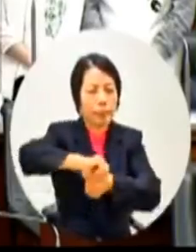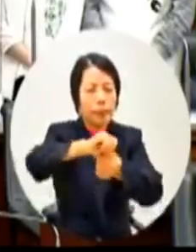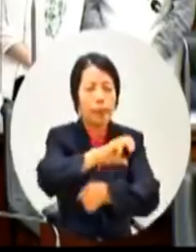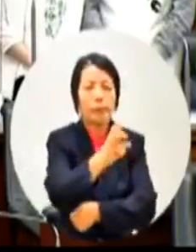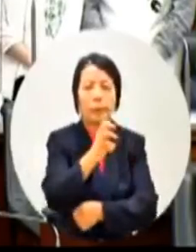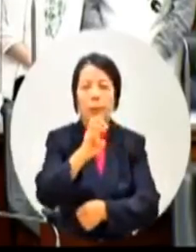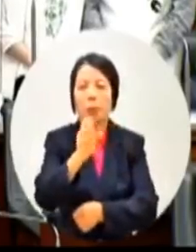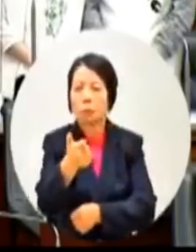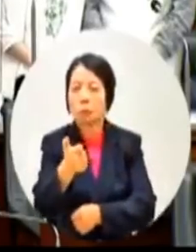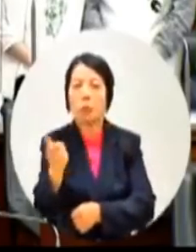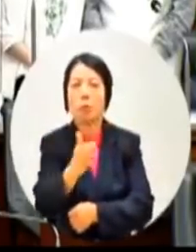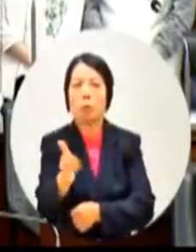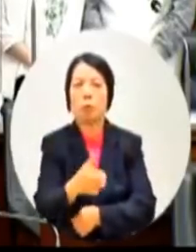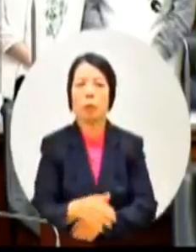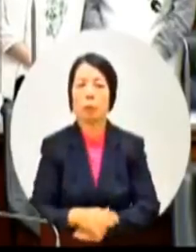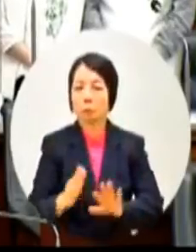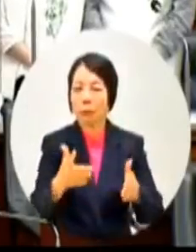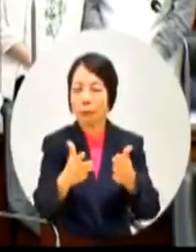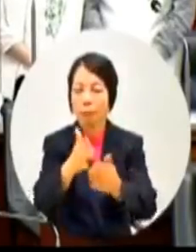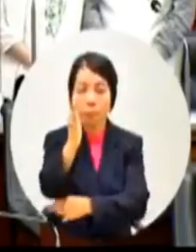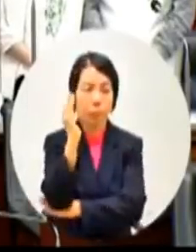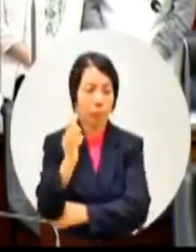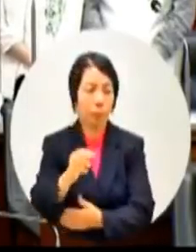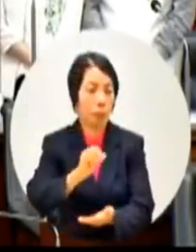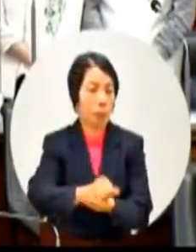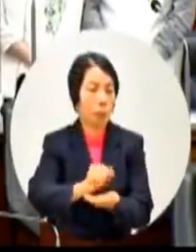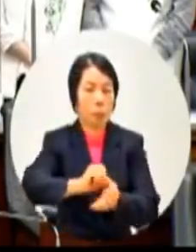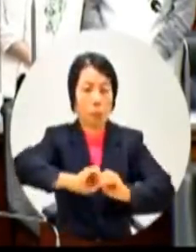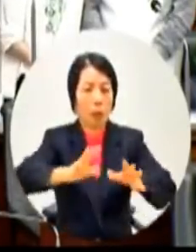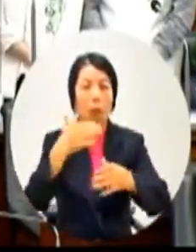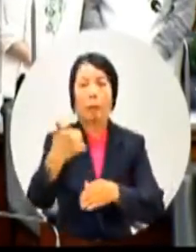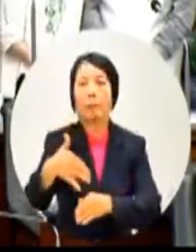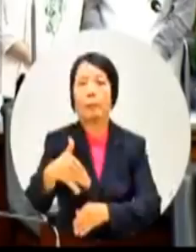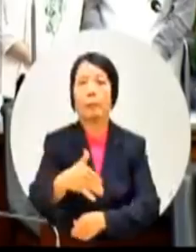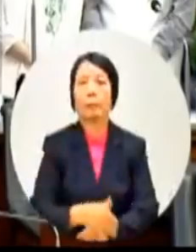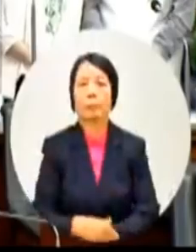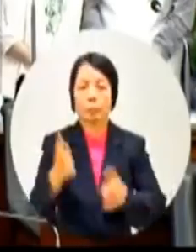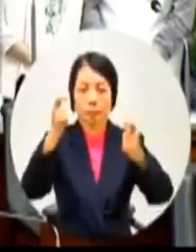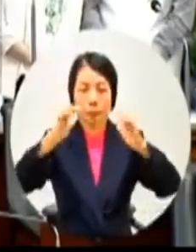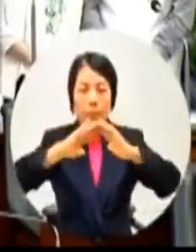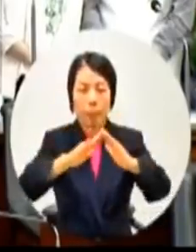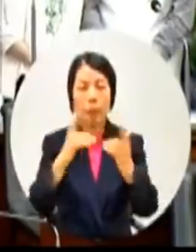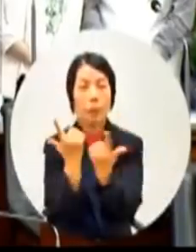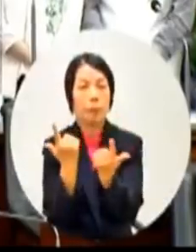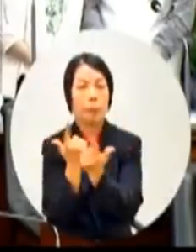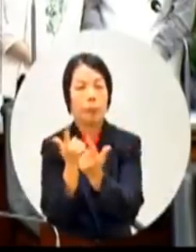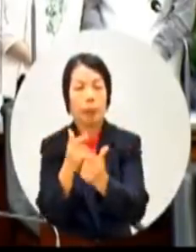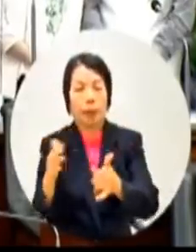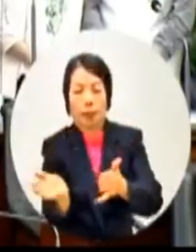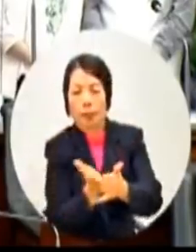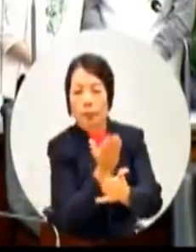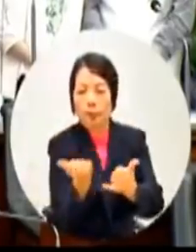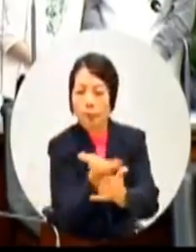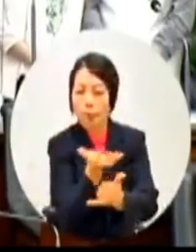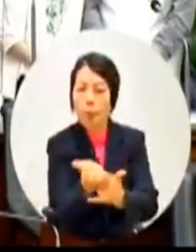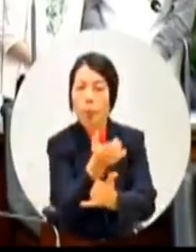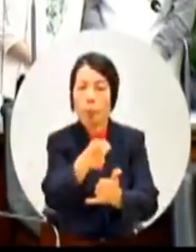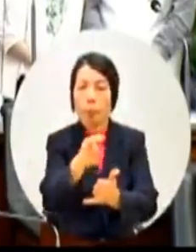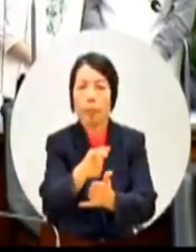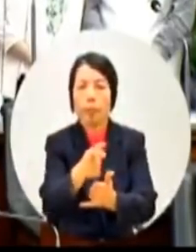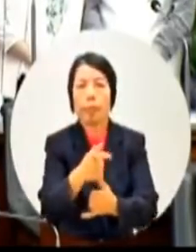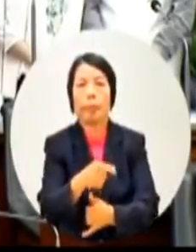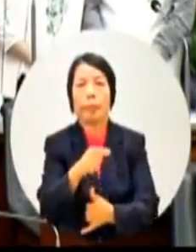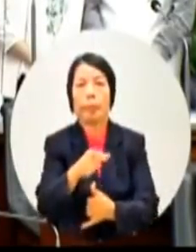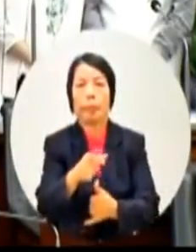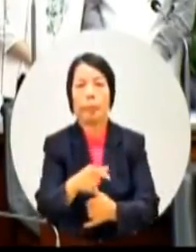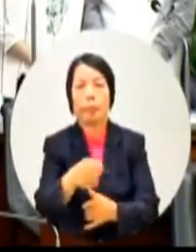来，请问高雄市的高雄北漂青年回来一年，明年的二月主计就报告，等来十万人，你讲做会到未？